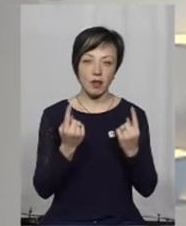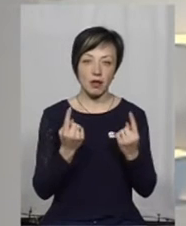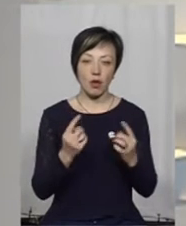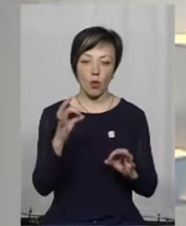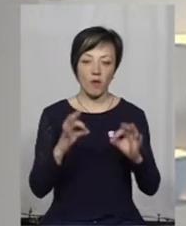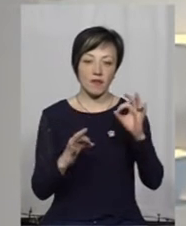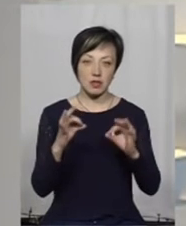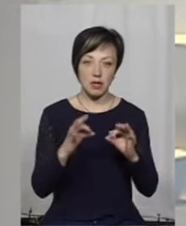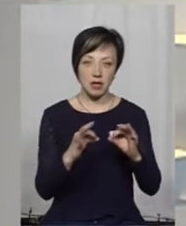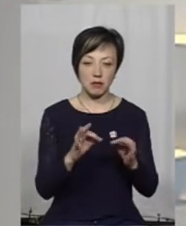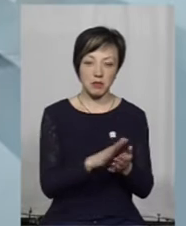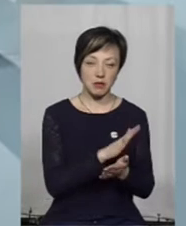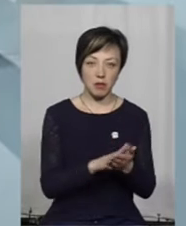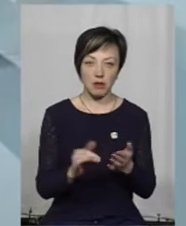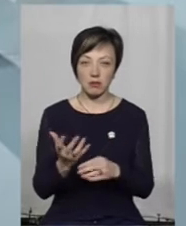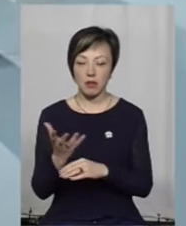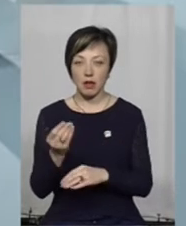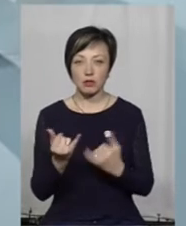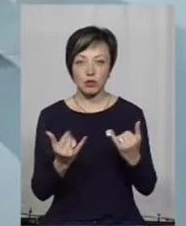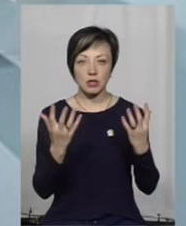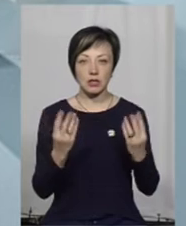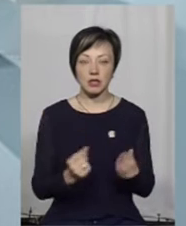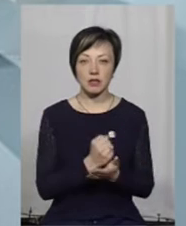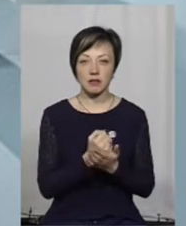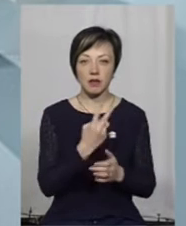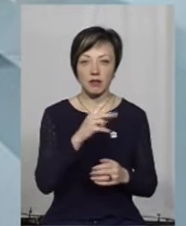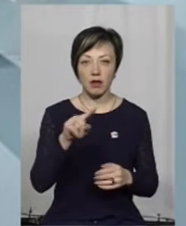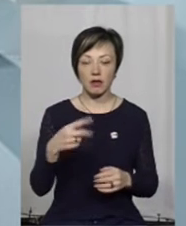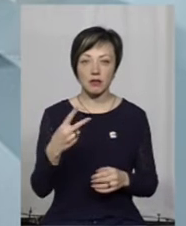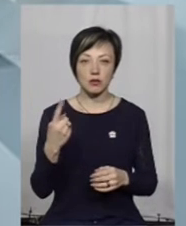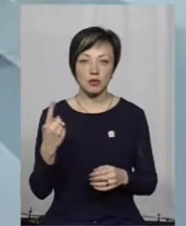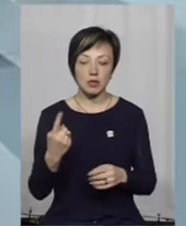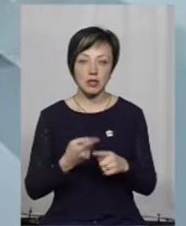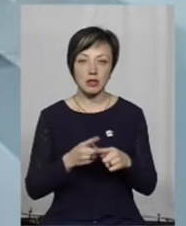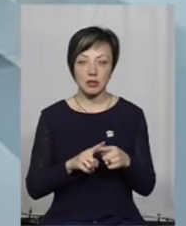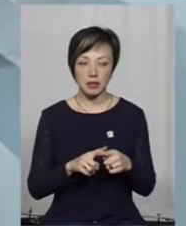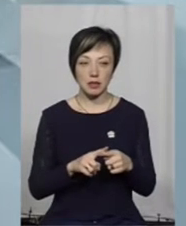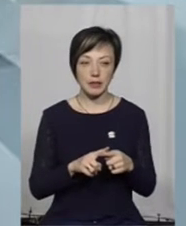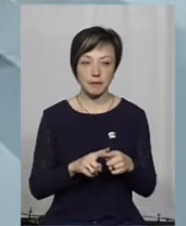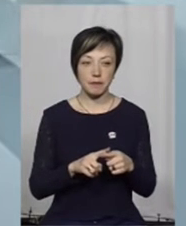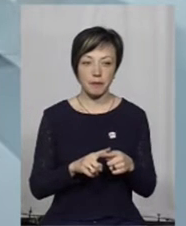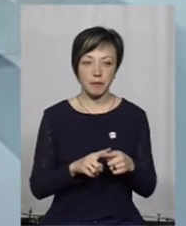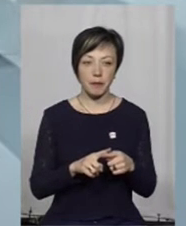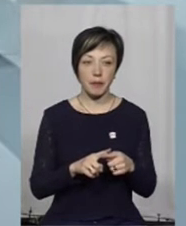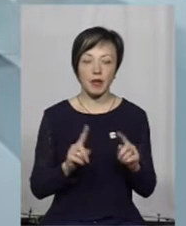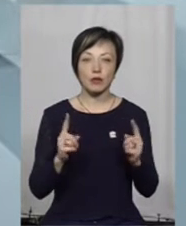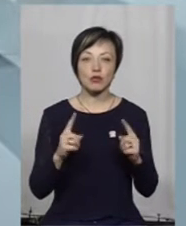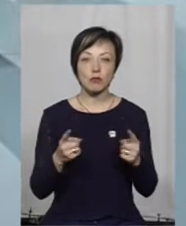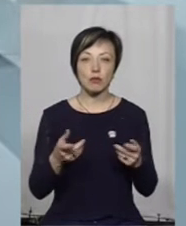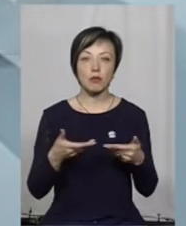коефіцієнт. Якщо в нас на сьогоднішній день затверджено 2,021, і ми чому